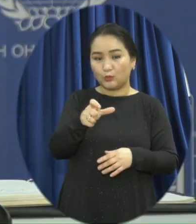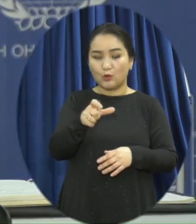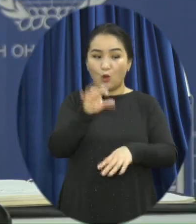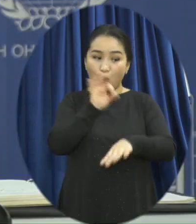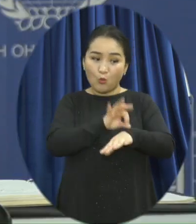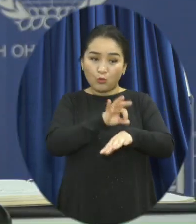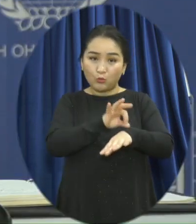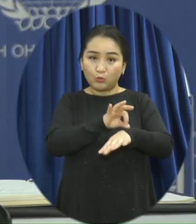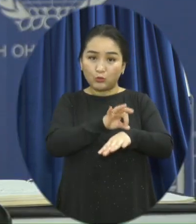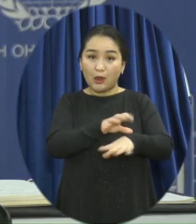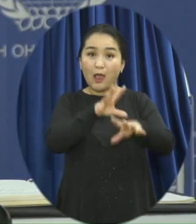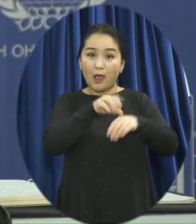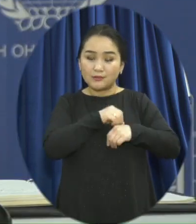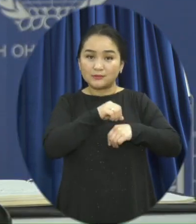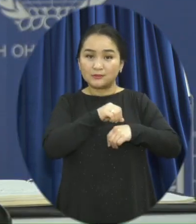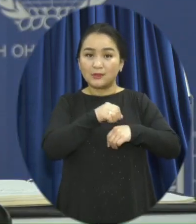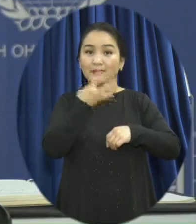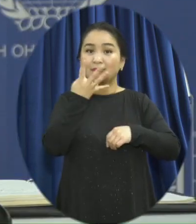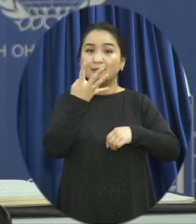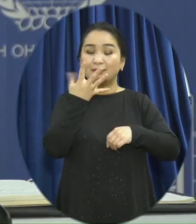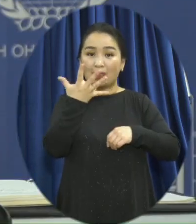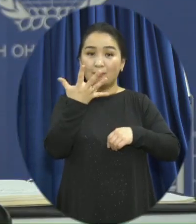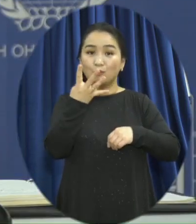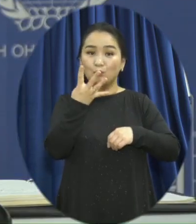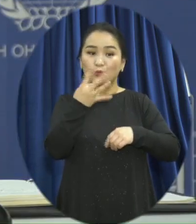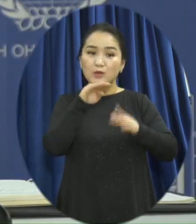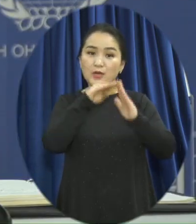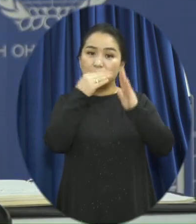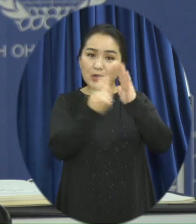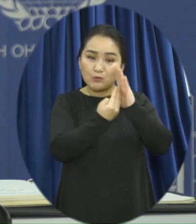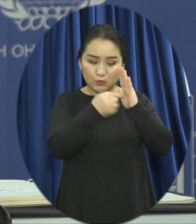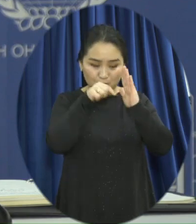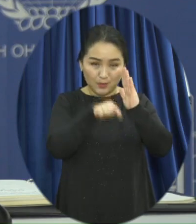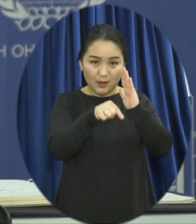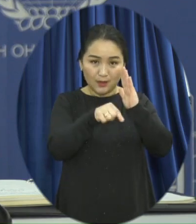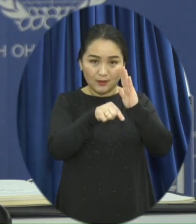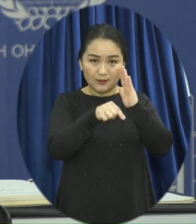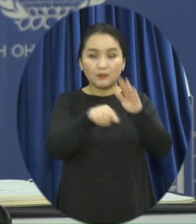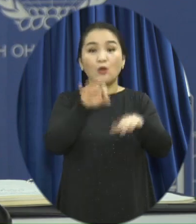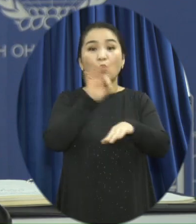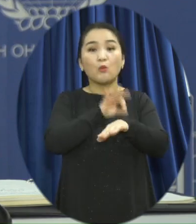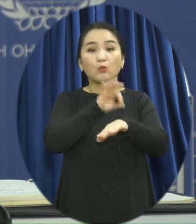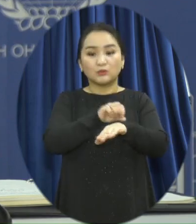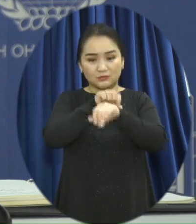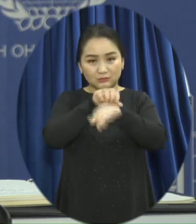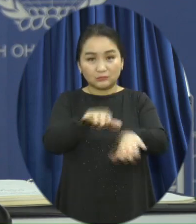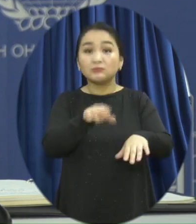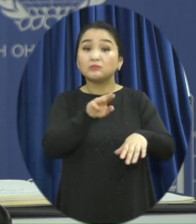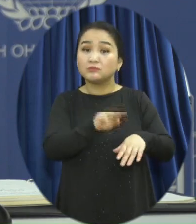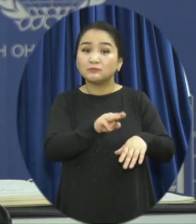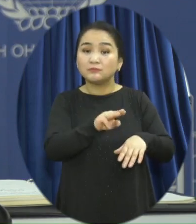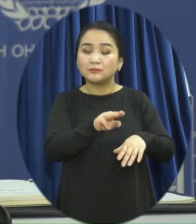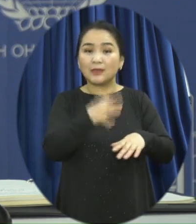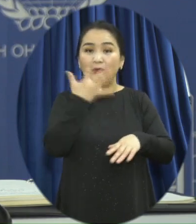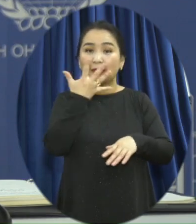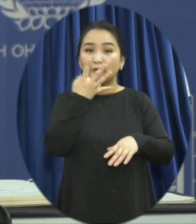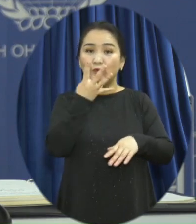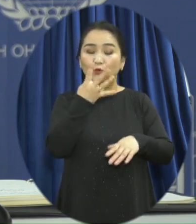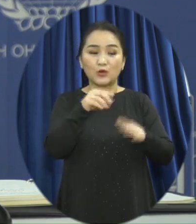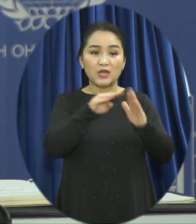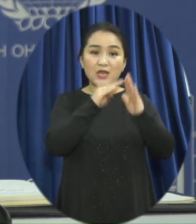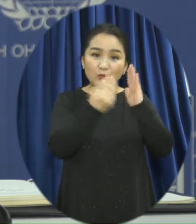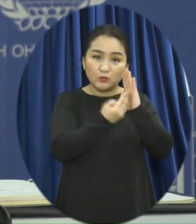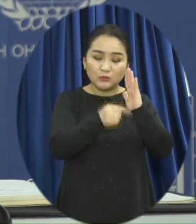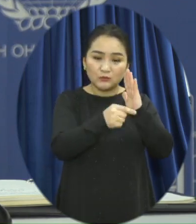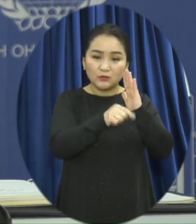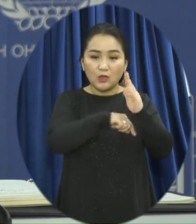байгаа. Тэр гэр бүлийн хавьтлууд өнөөдрөө судлагдаад ороод ирнэ. Халдвар ингэж л тардаг. 54 гэр бүлийн цаан дахиад хоёр дахь хавьтал найз